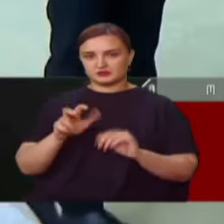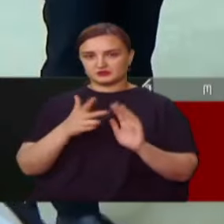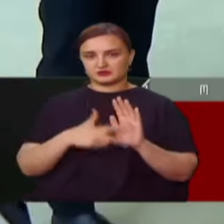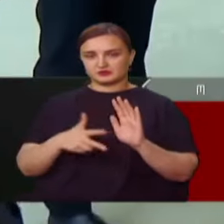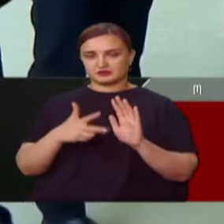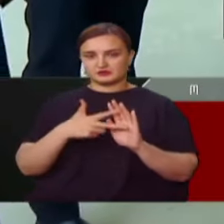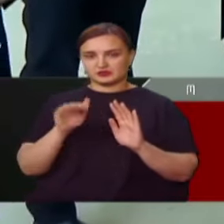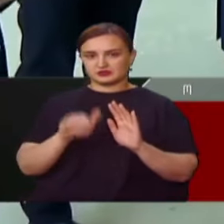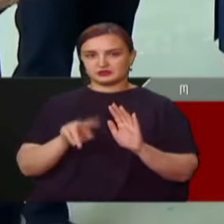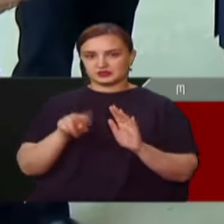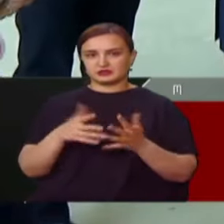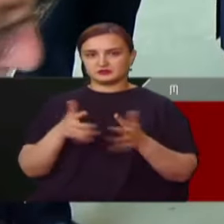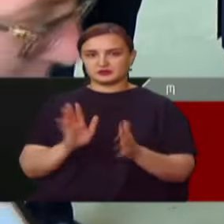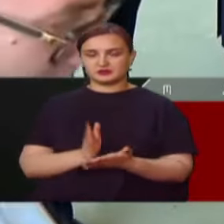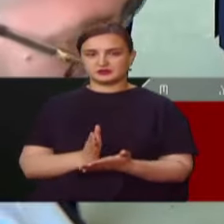17.388.000 ლარზე მეტია.